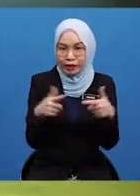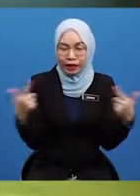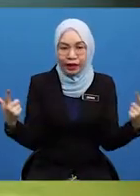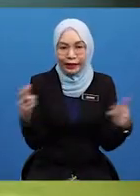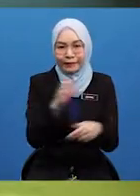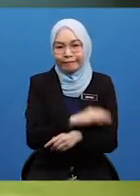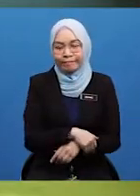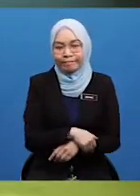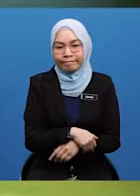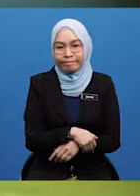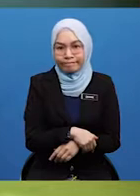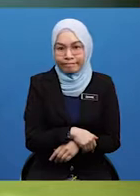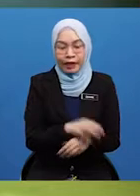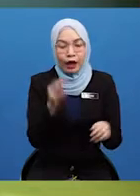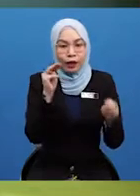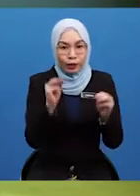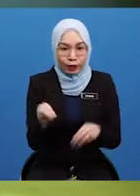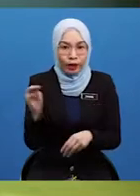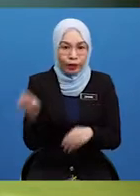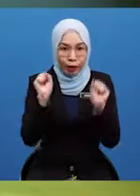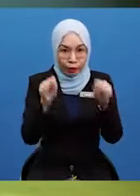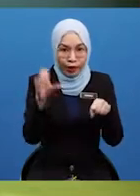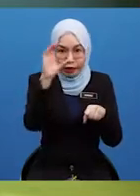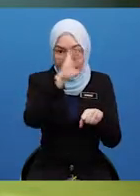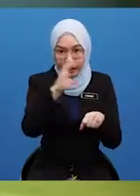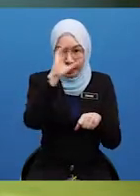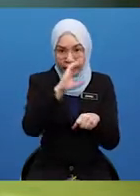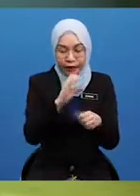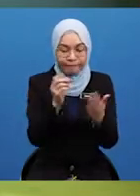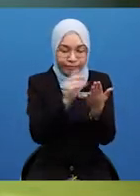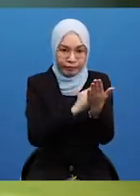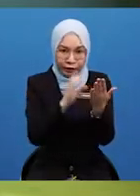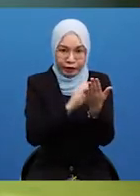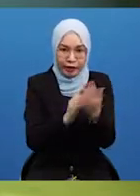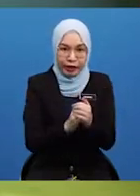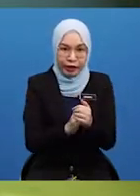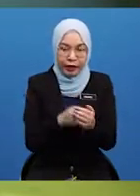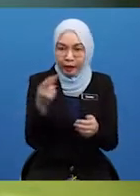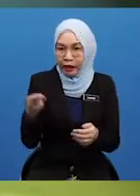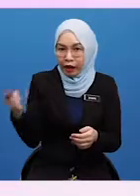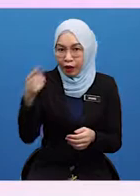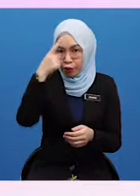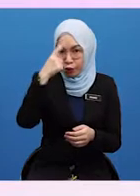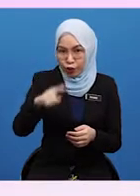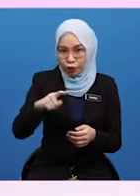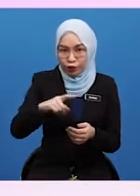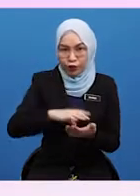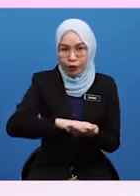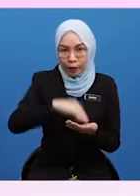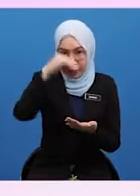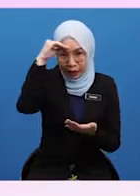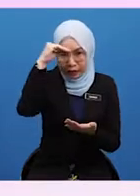murid-murid juga boleh mencari bahan untuk semua mata pelajaran dengan